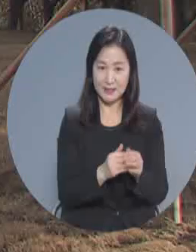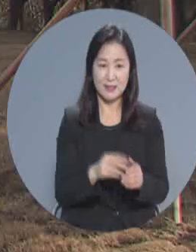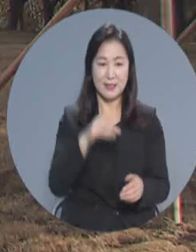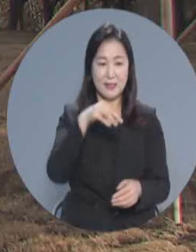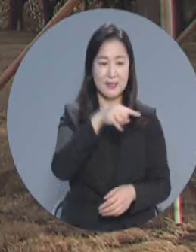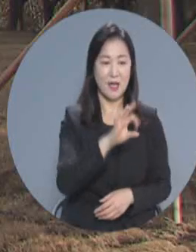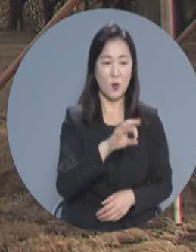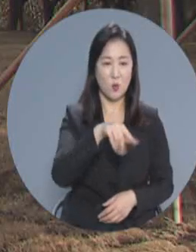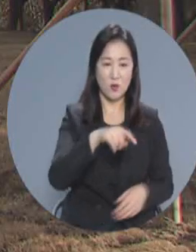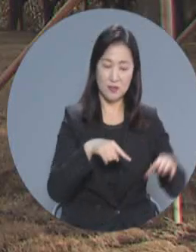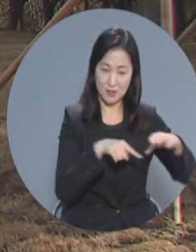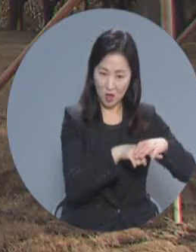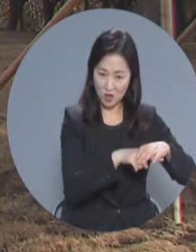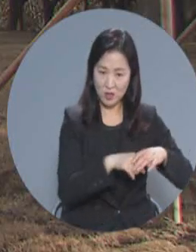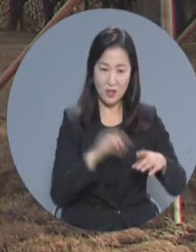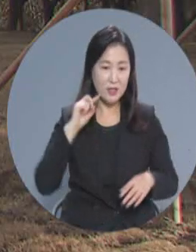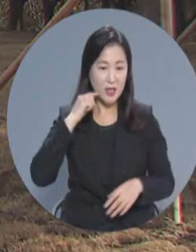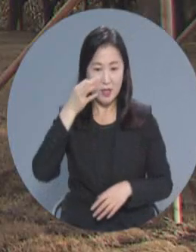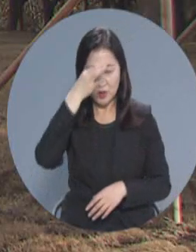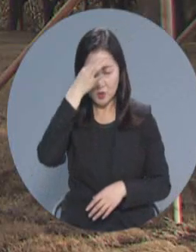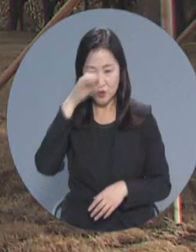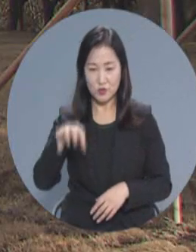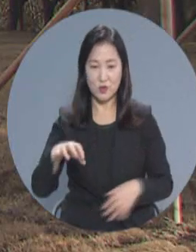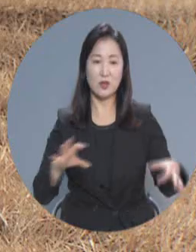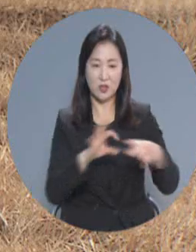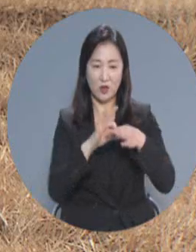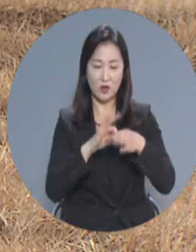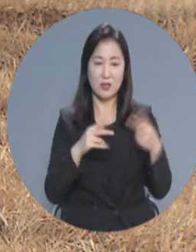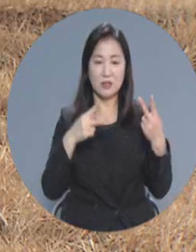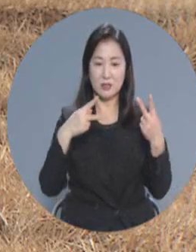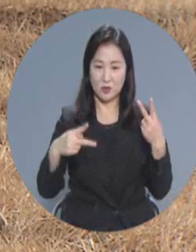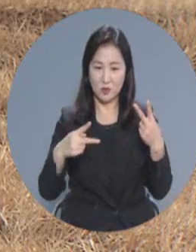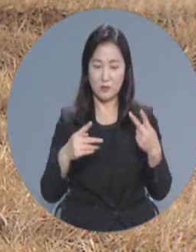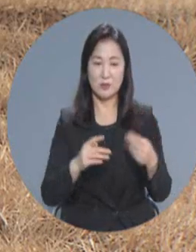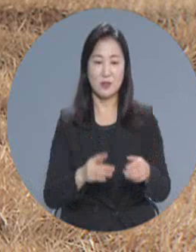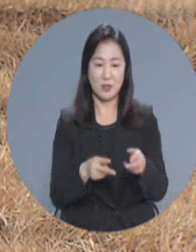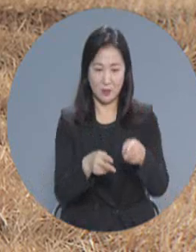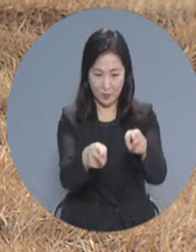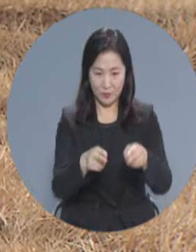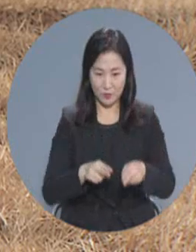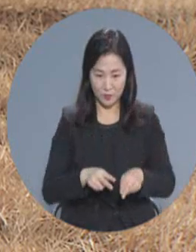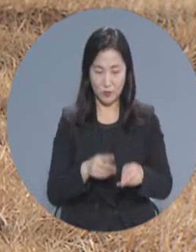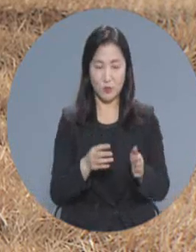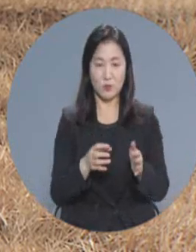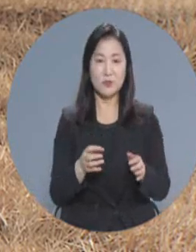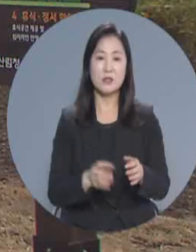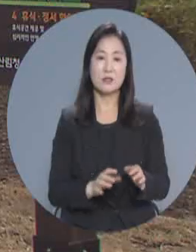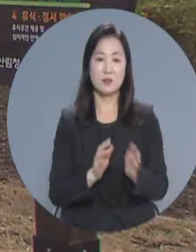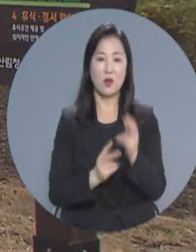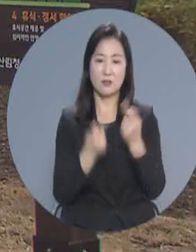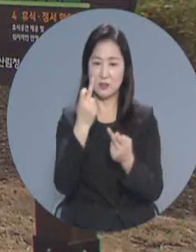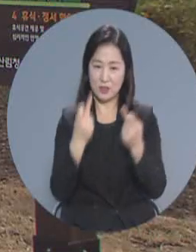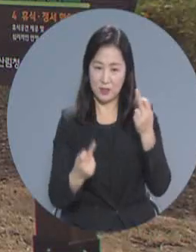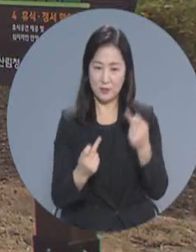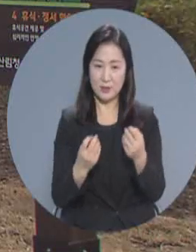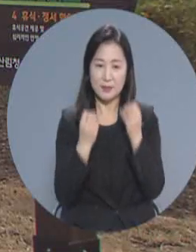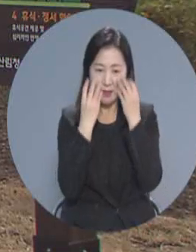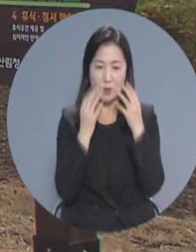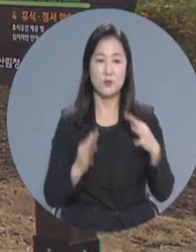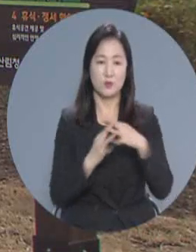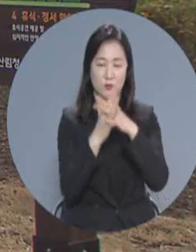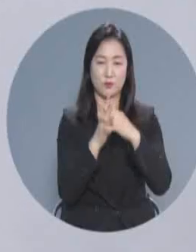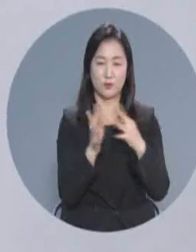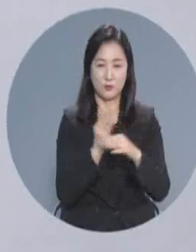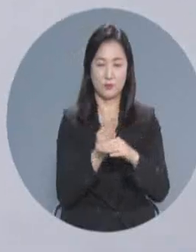쌍고터널에서 사라실 예술촌으로 이어지는 2km 구간의 경전선 폐선 부지도 철길 숲으로 새롭게 조성해 나갈